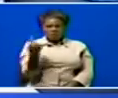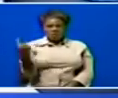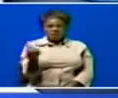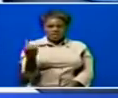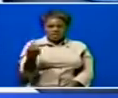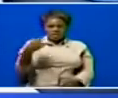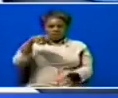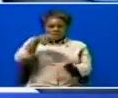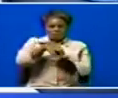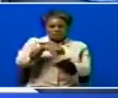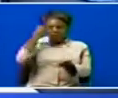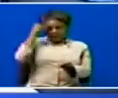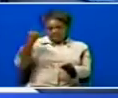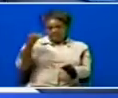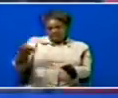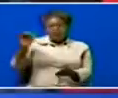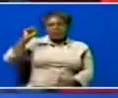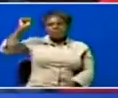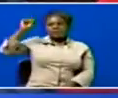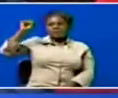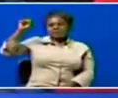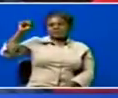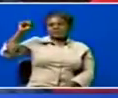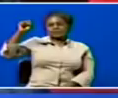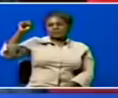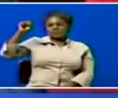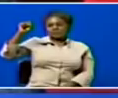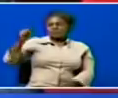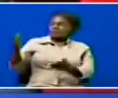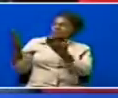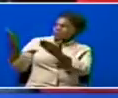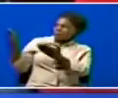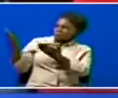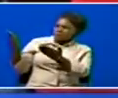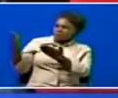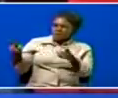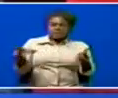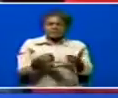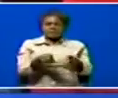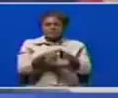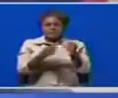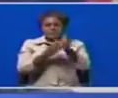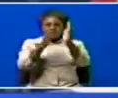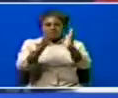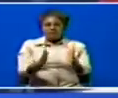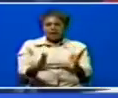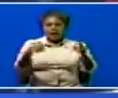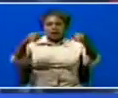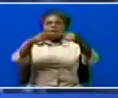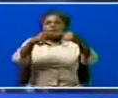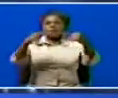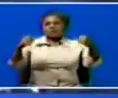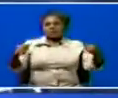msimamo wake wa kisiasa. Lissu, mbunge wa chama cha Chadema ambaye pia ni kiranja au mnadhimu mkuu wa